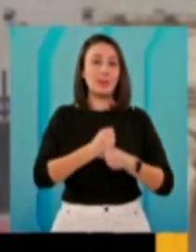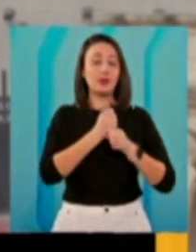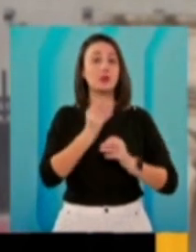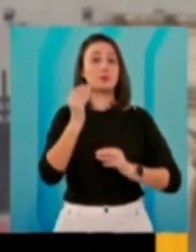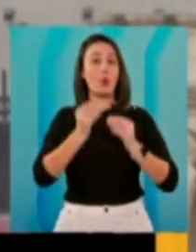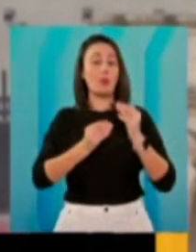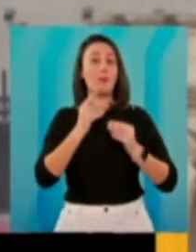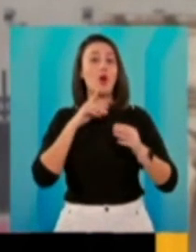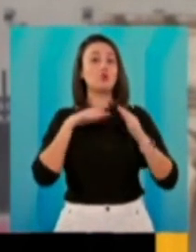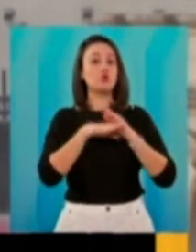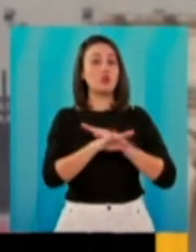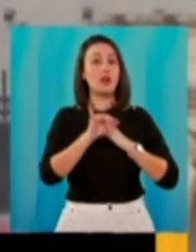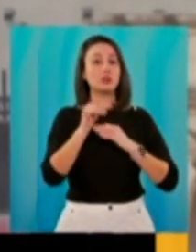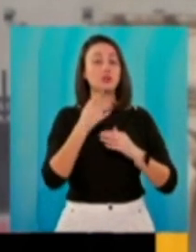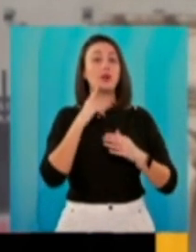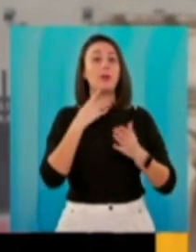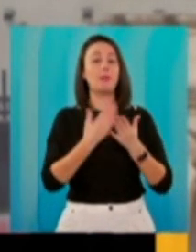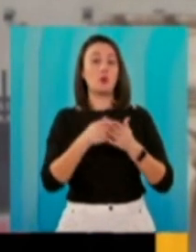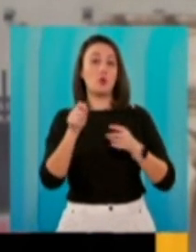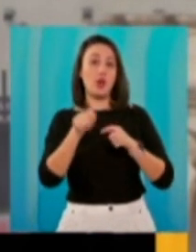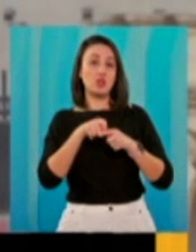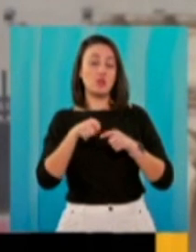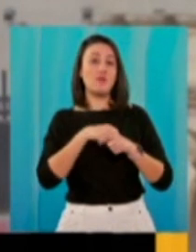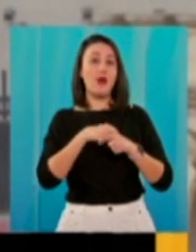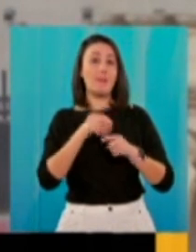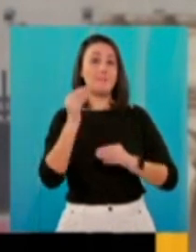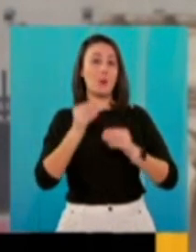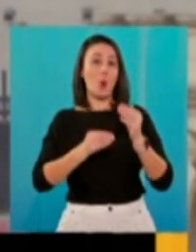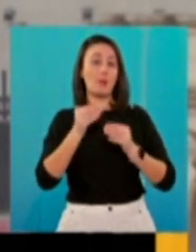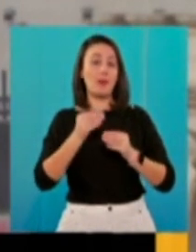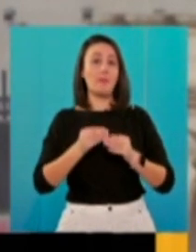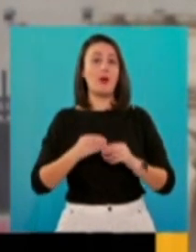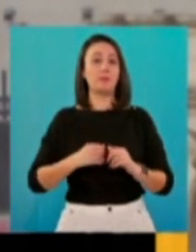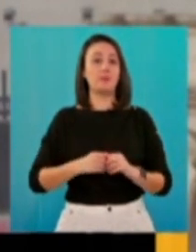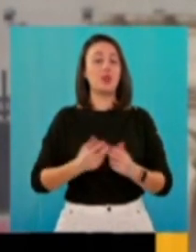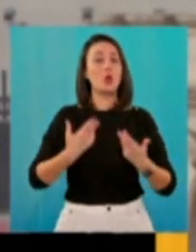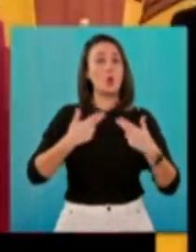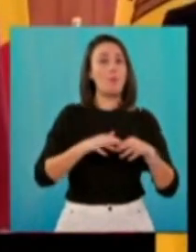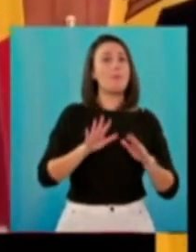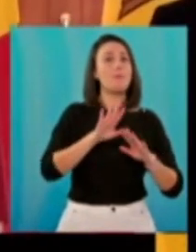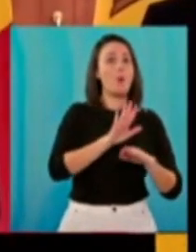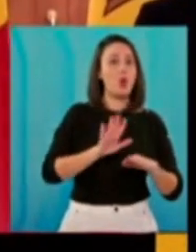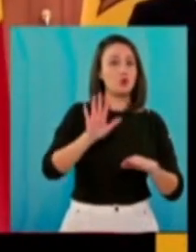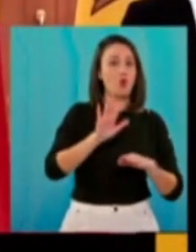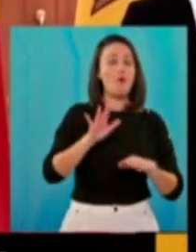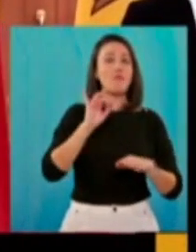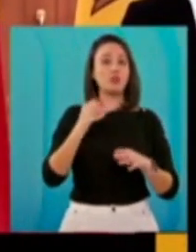problema refugiaților, cât și în rezolvarea problemei transnistrene.